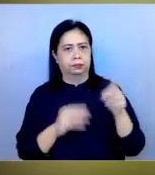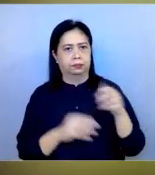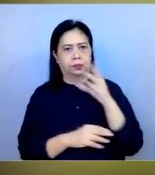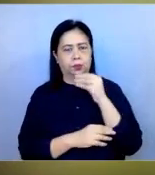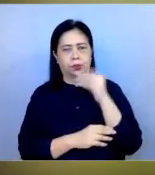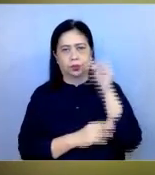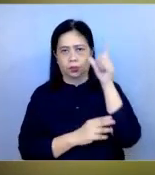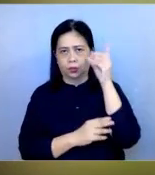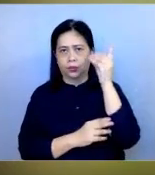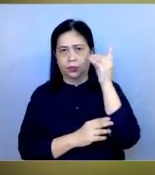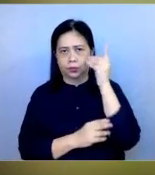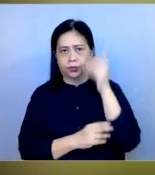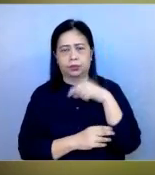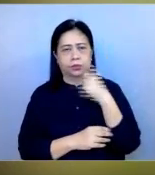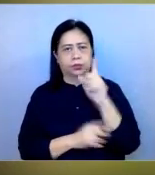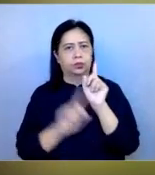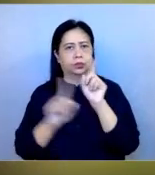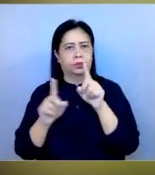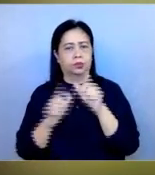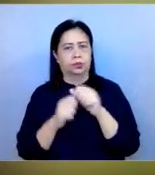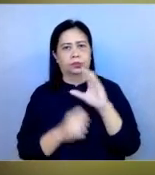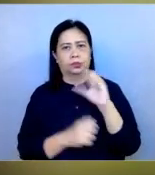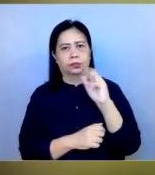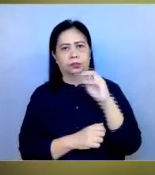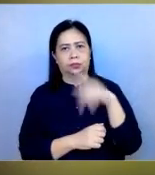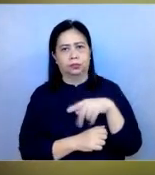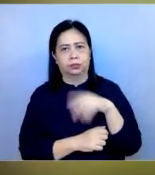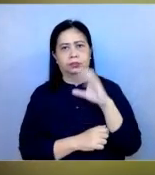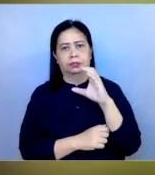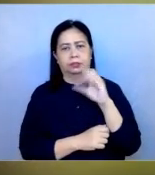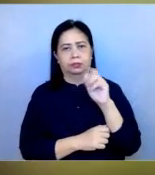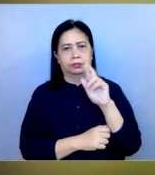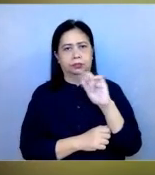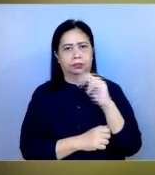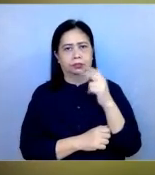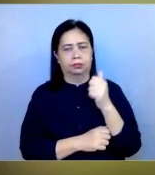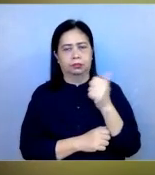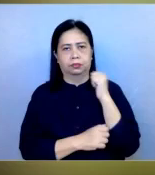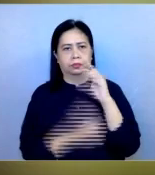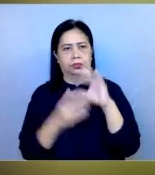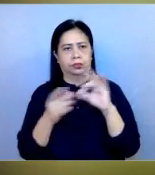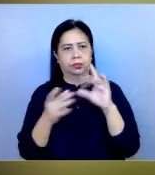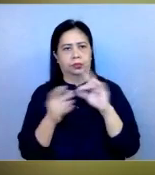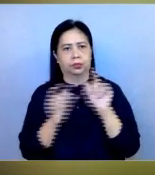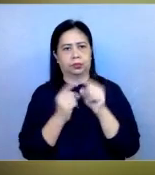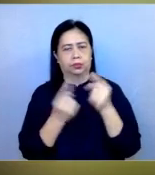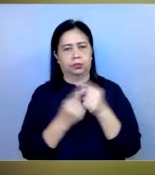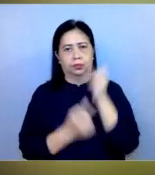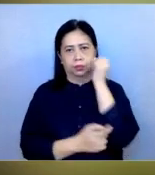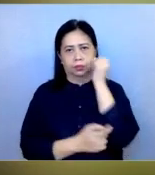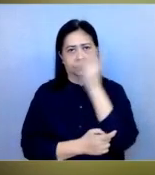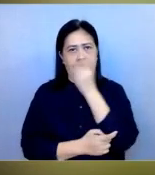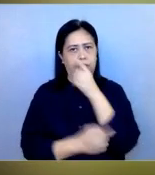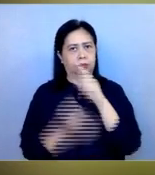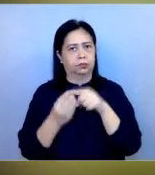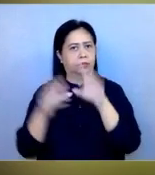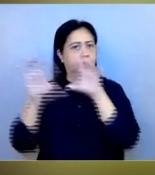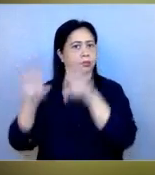Guzman na pumunta sa Camp Caringal. Tumangging magkomento ang kampo ni VP Sara kaugnay sa pag-aresto kay